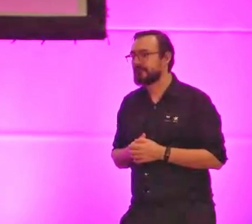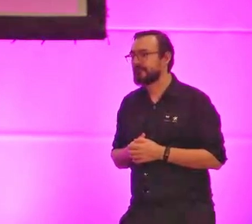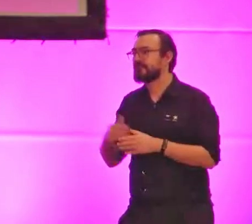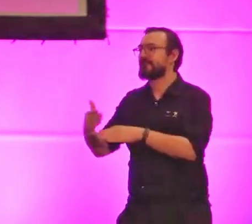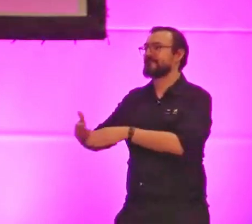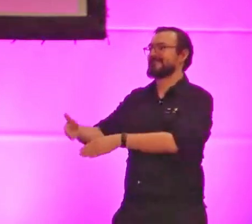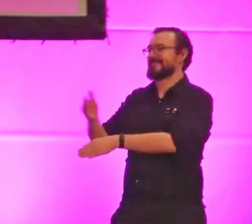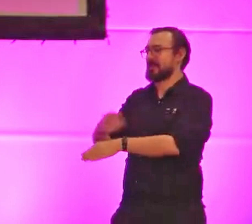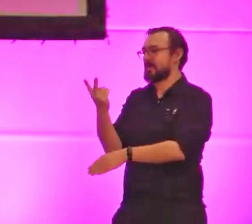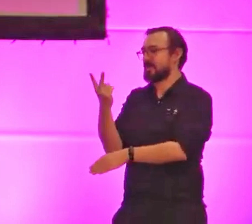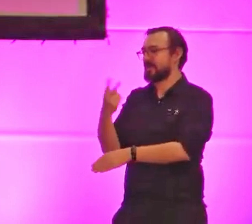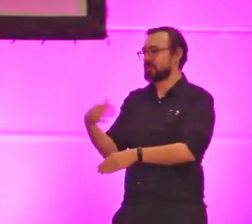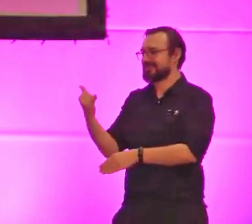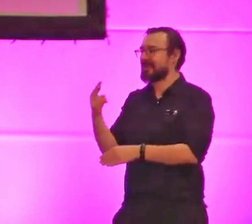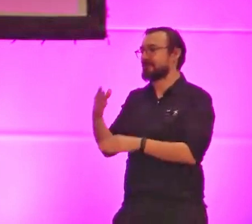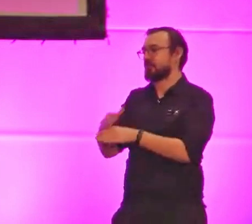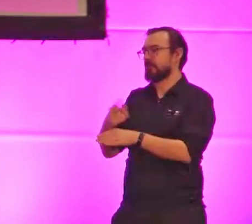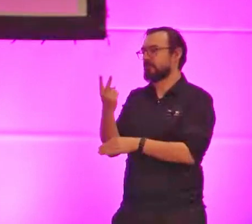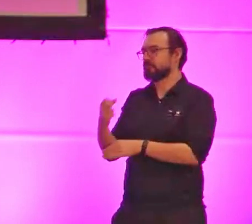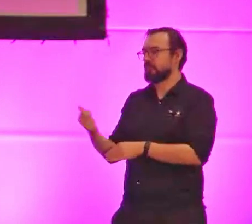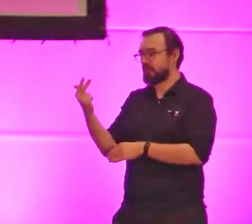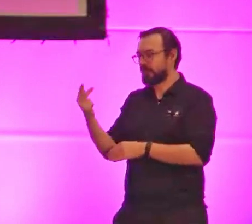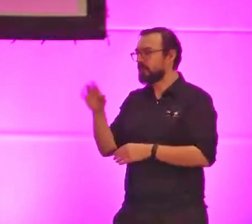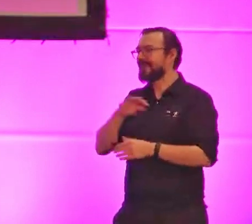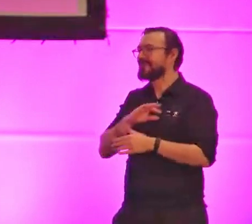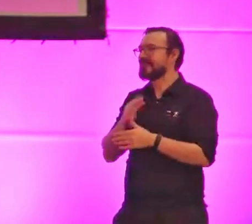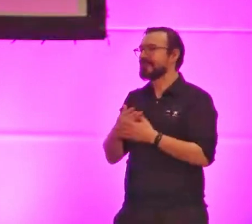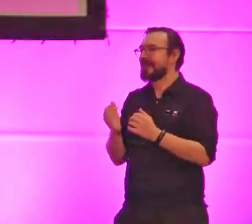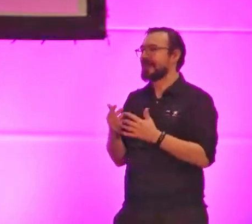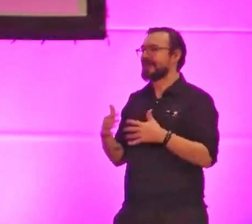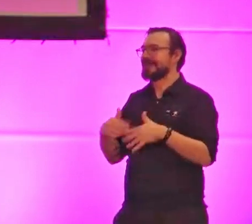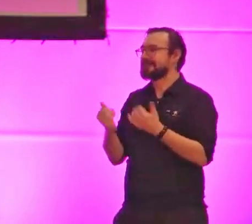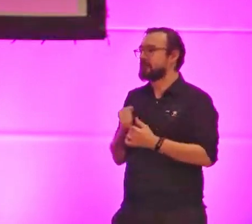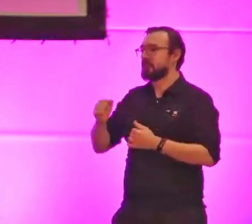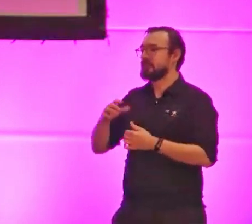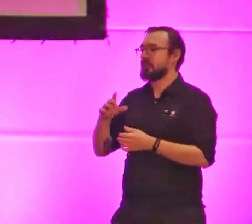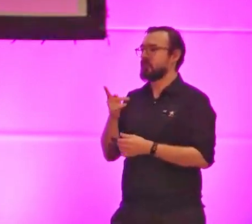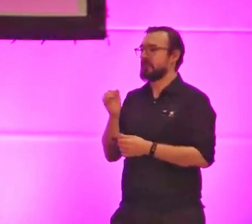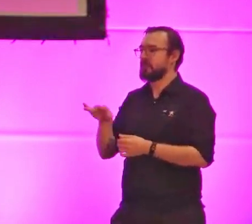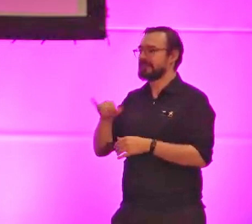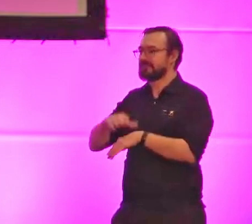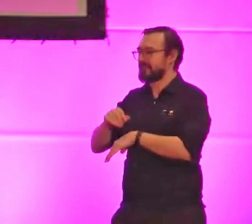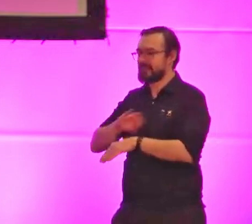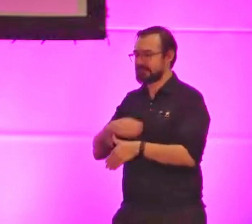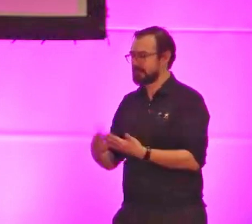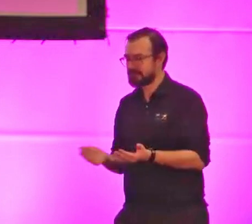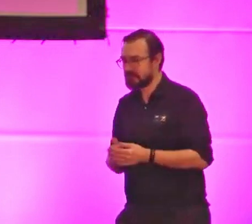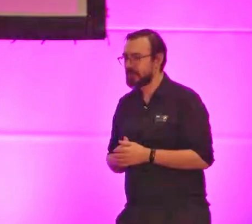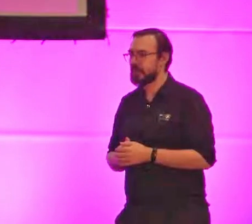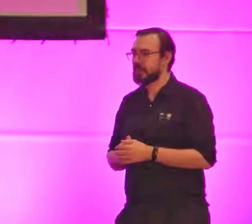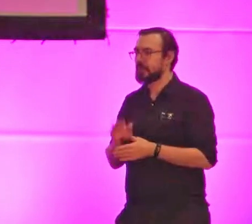Före 2010, eller före 2008, så fanns ingen krigsbrottskommission i Sverige. Utan